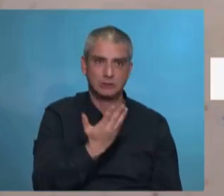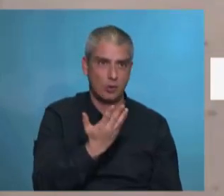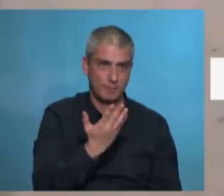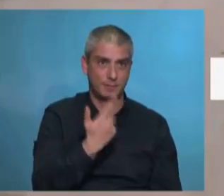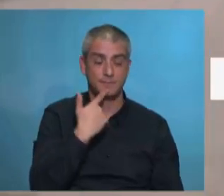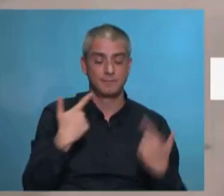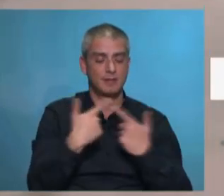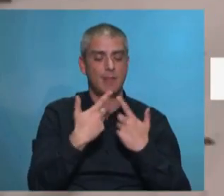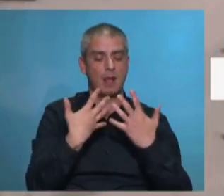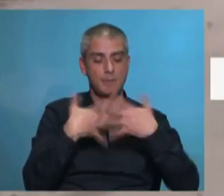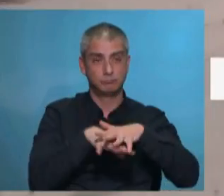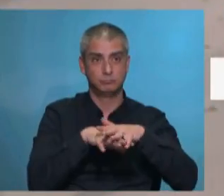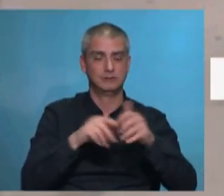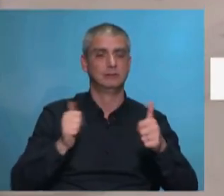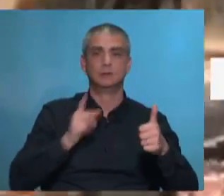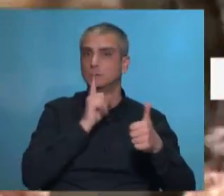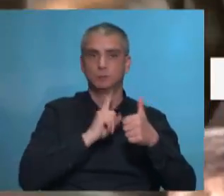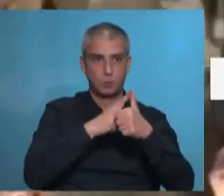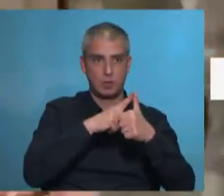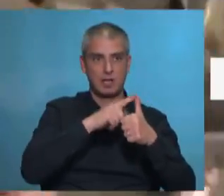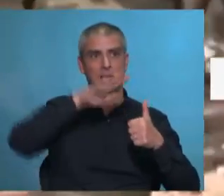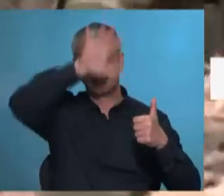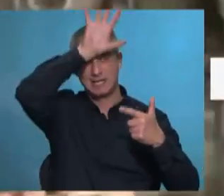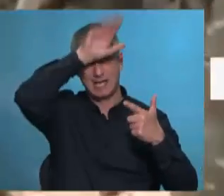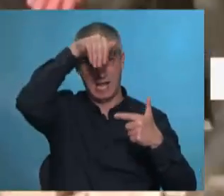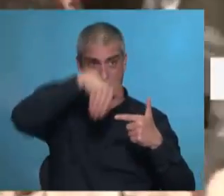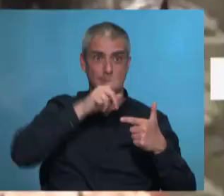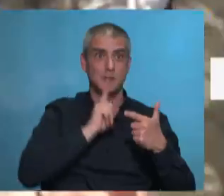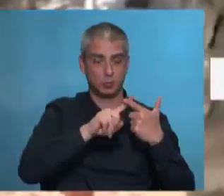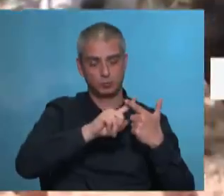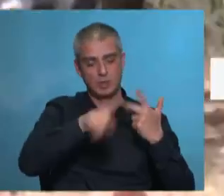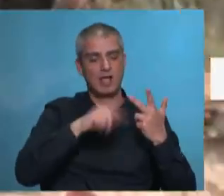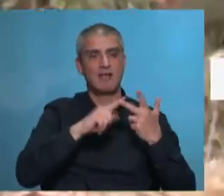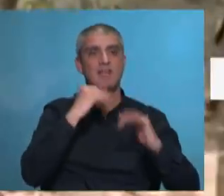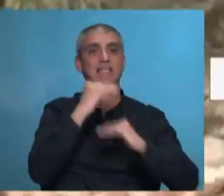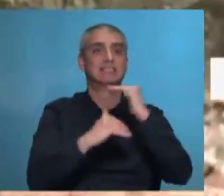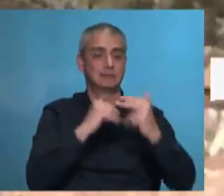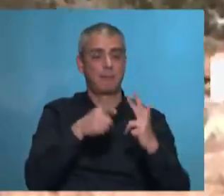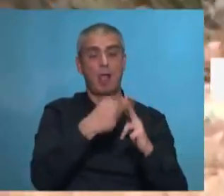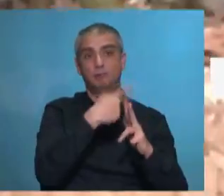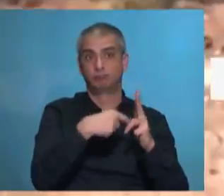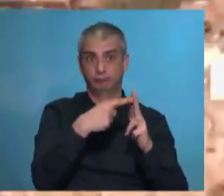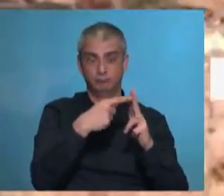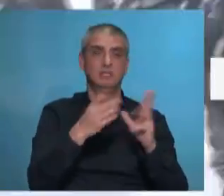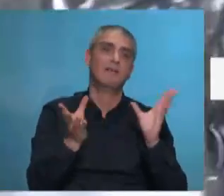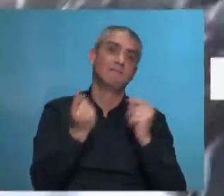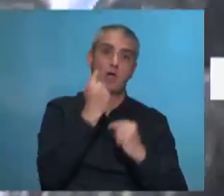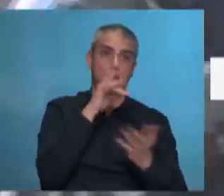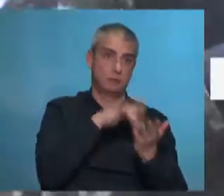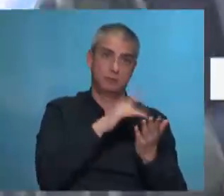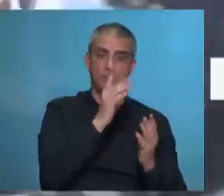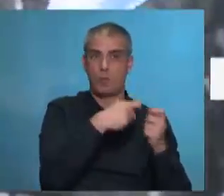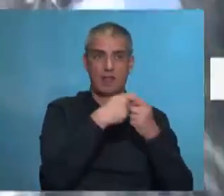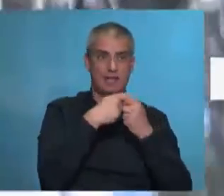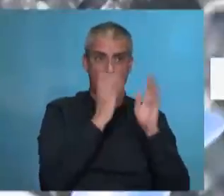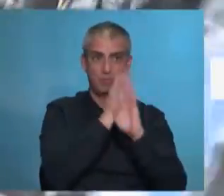מלחמה משולבת עם צבא סוריה, עם כוחות איראנים בסוריה ועם חיזבאללה, כל זה לצד חזית נוספת מול ארגוני